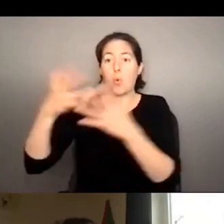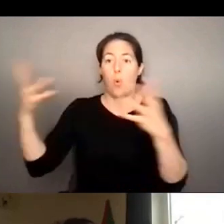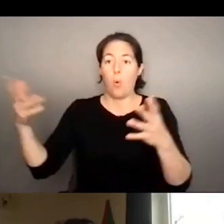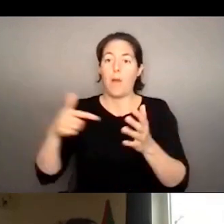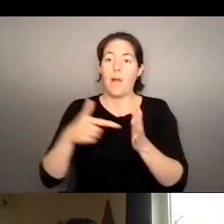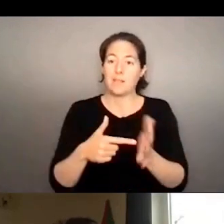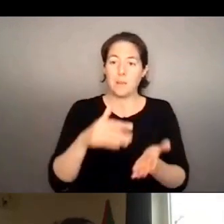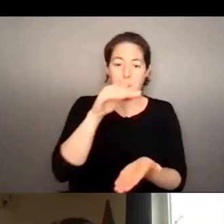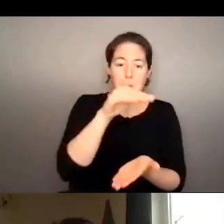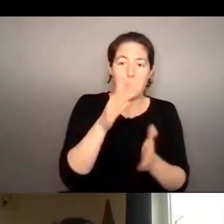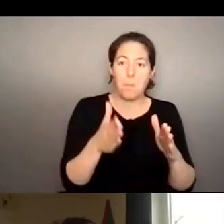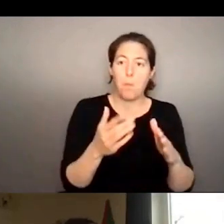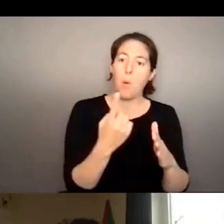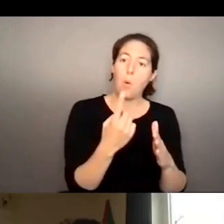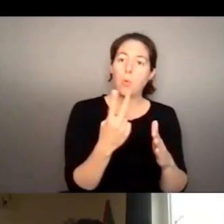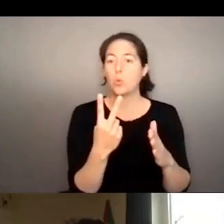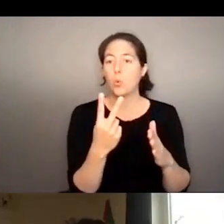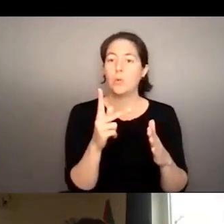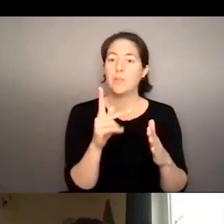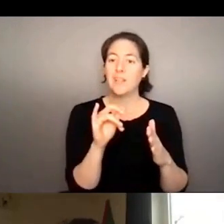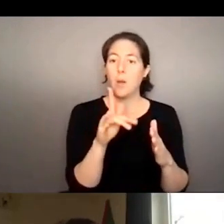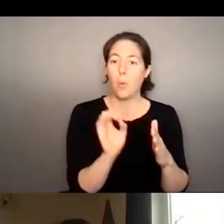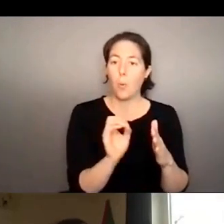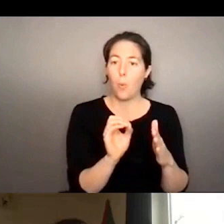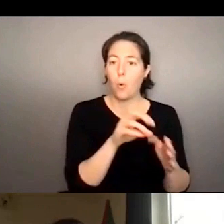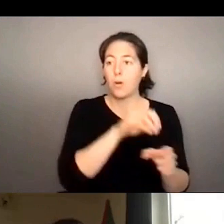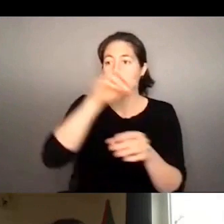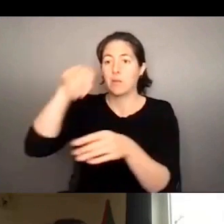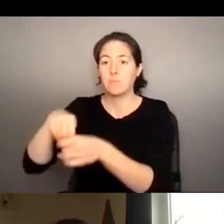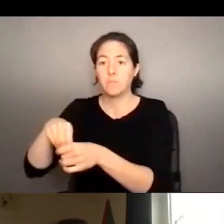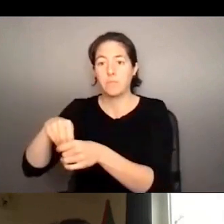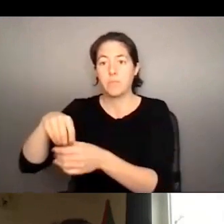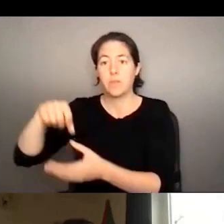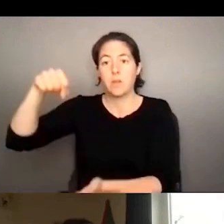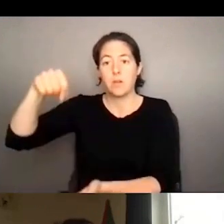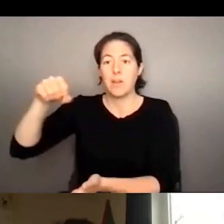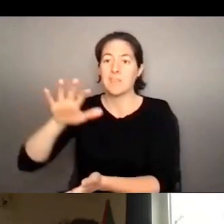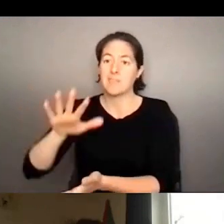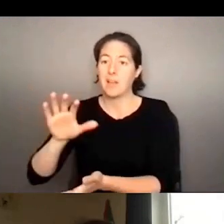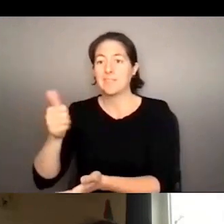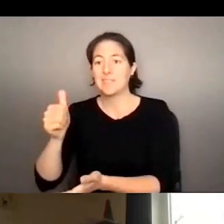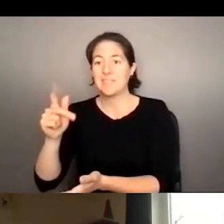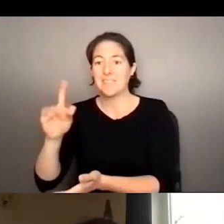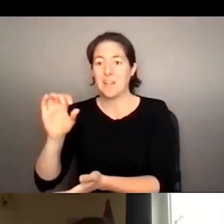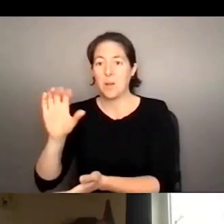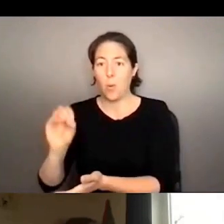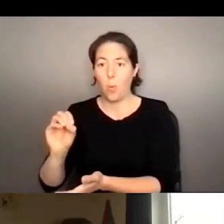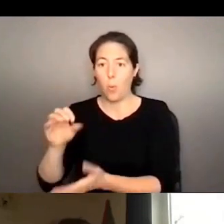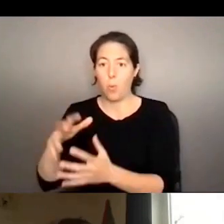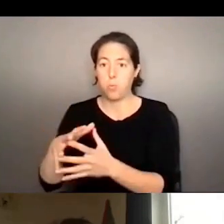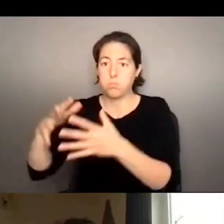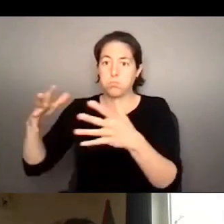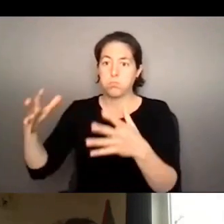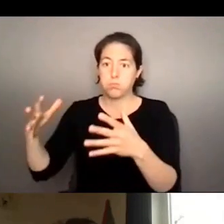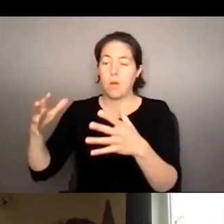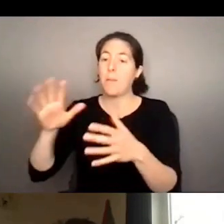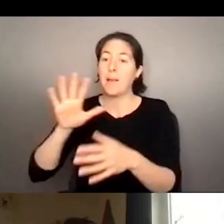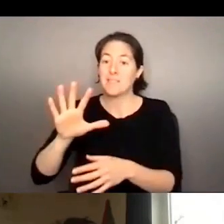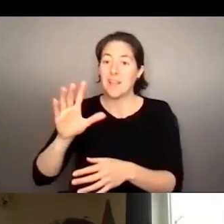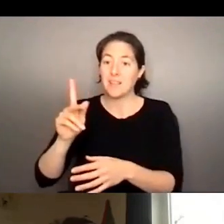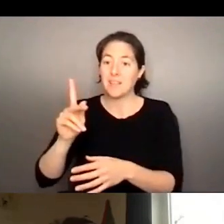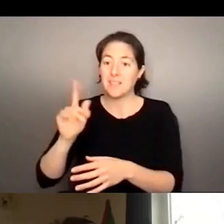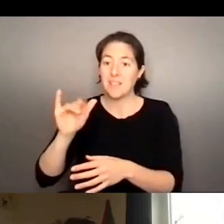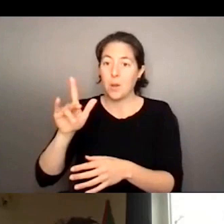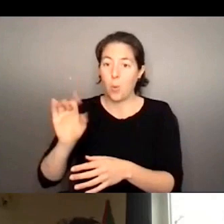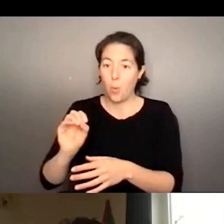de culture de 1 ou 2 kilos, on pourrait le mettre dans 5 à 10 kilos. Fait que sur 1 kilo, on pourrait le mettre dans 5 kilos de